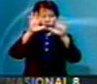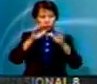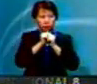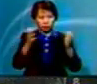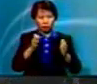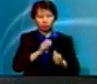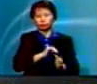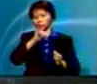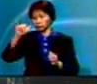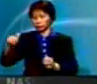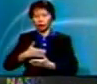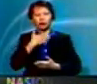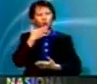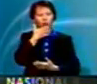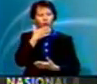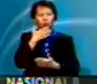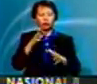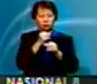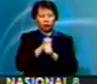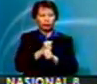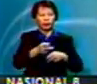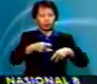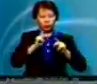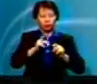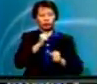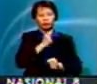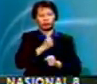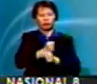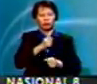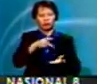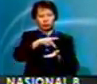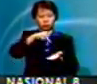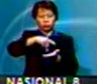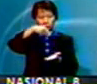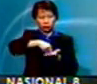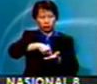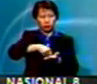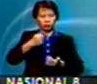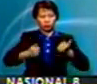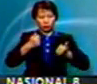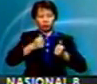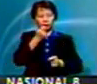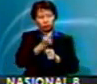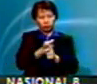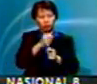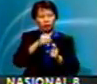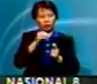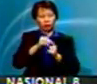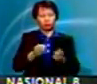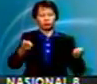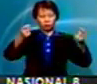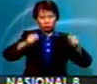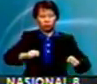perlu berhijrah, anak-anak muda tempatan turut mendapat peluang untuk bekerja di pusat ini, sama ada secara tetap maupun